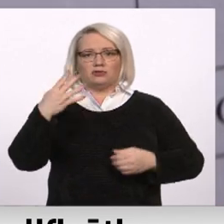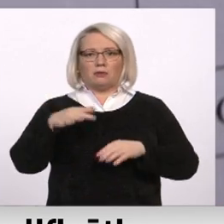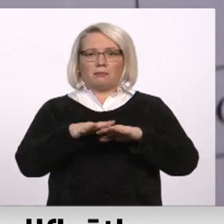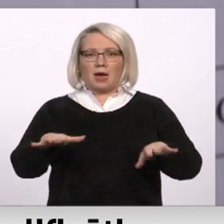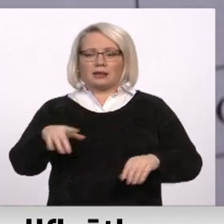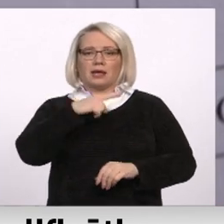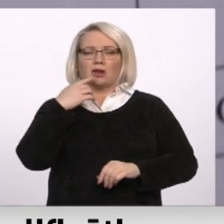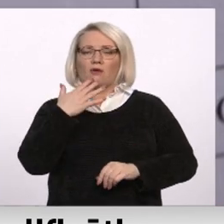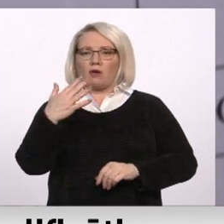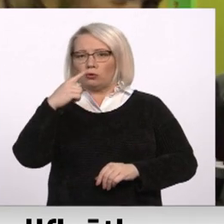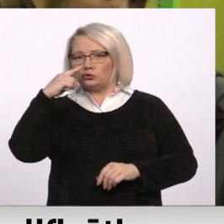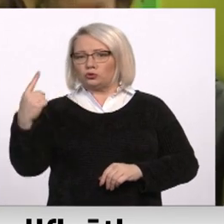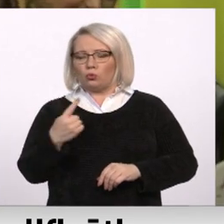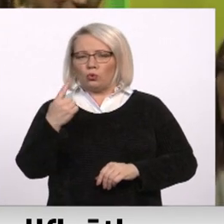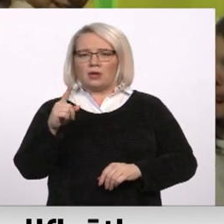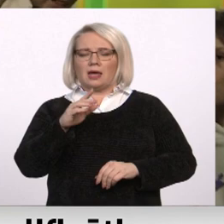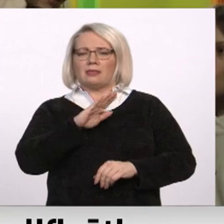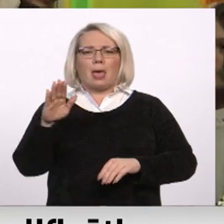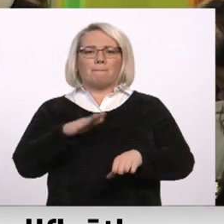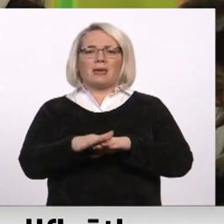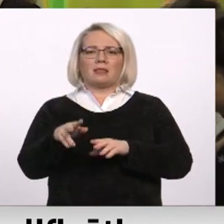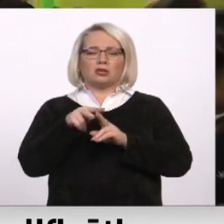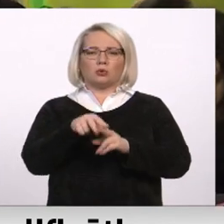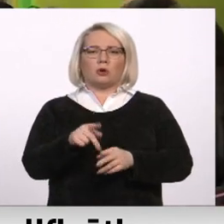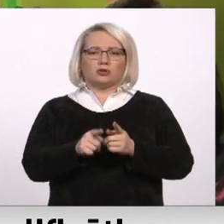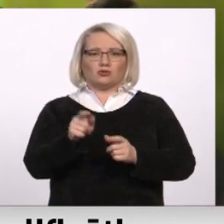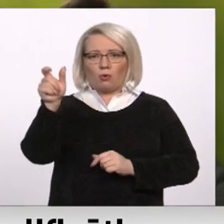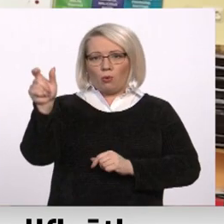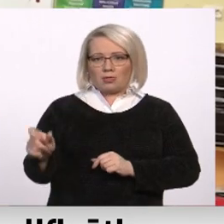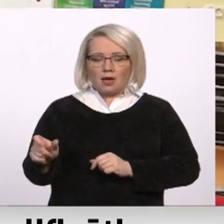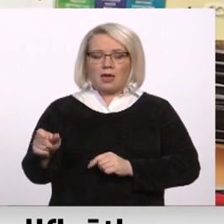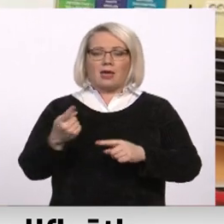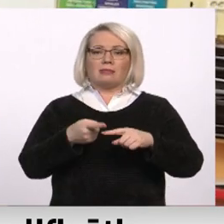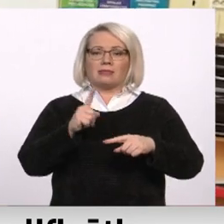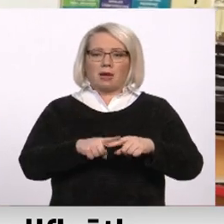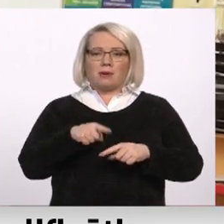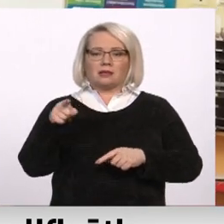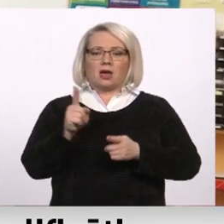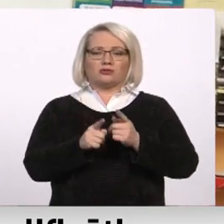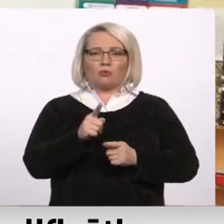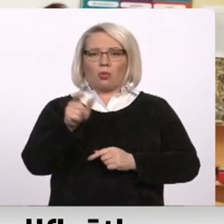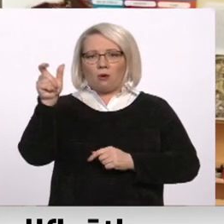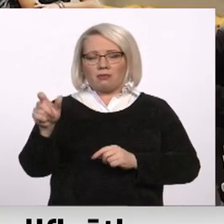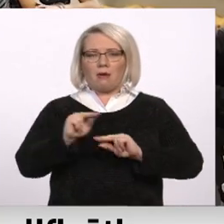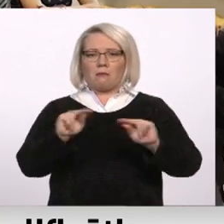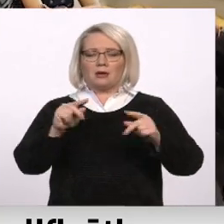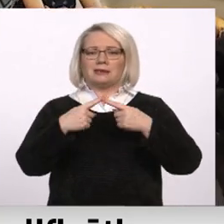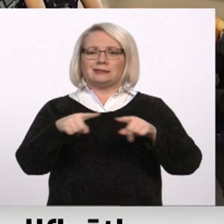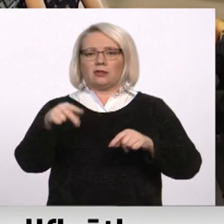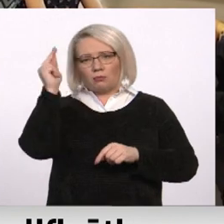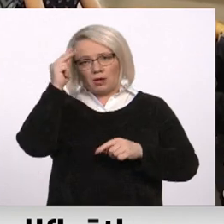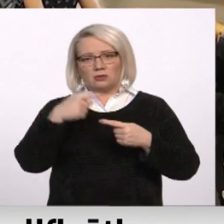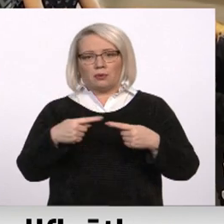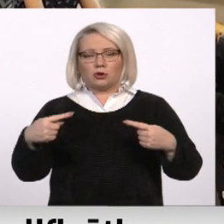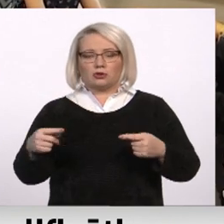krievu valodas stundas ir vien nepilnas lodas skolotājai Solvitai Strautiņai, tāpēc viņa māca arī citus mācību priekšmetus.